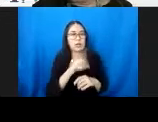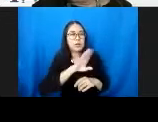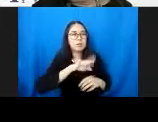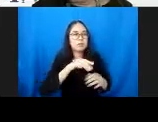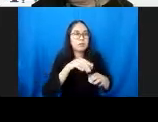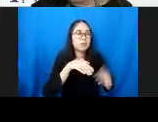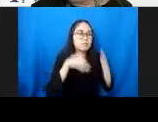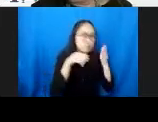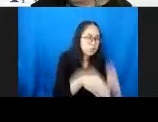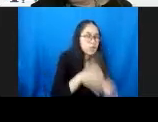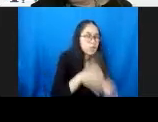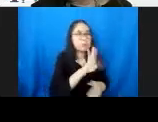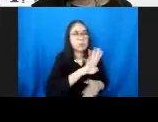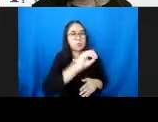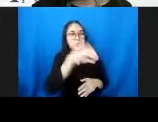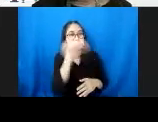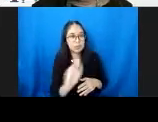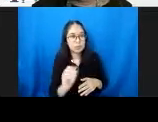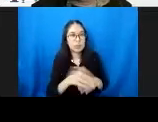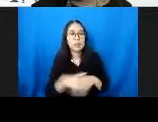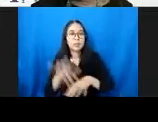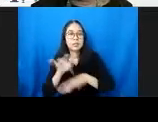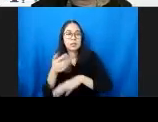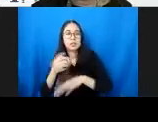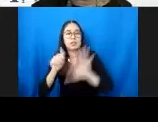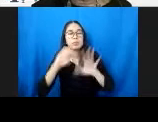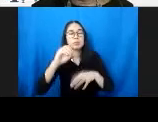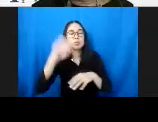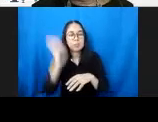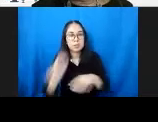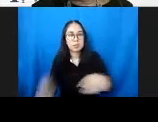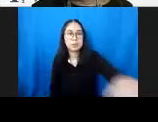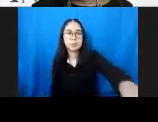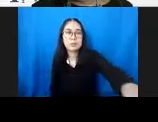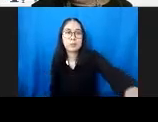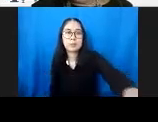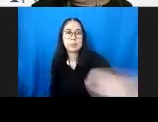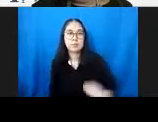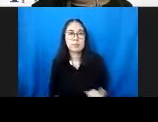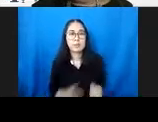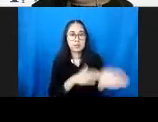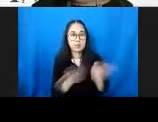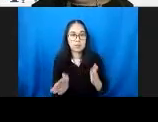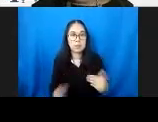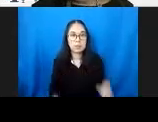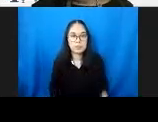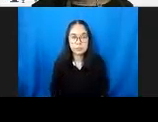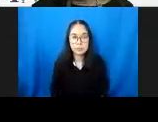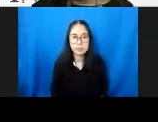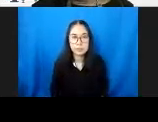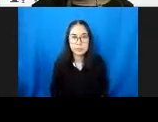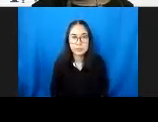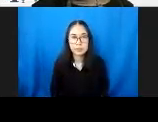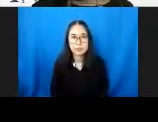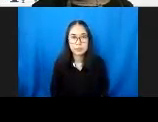kemudian yang sensitif ada sekitar 60%. Dan yang berikutnya, ini